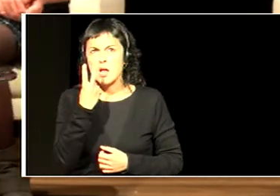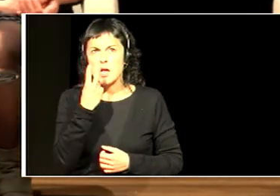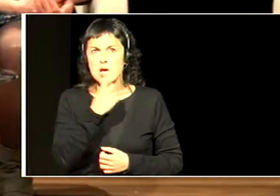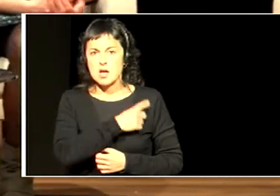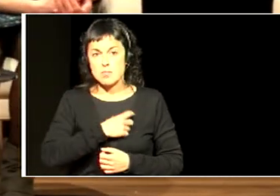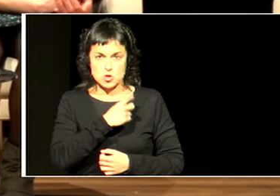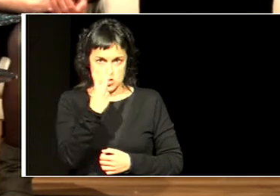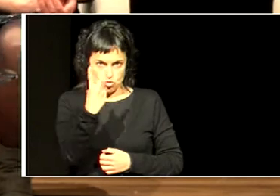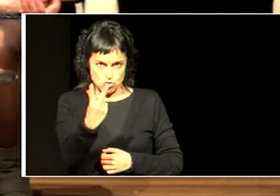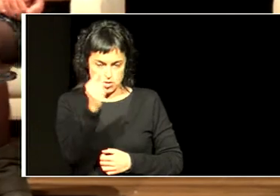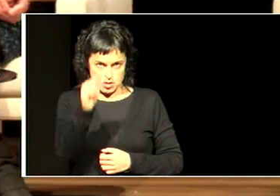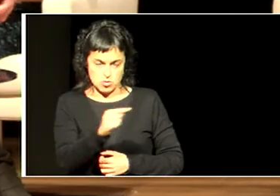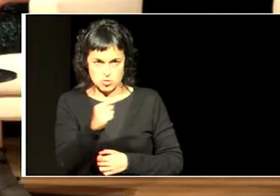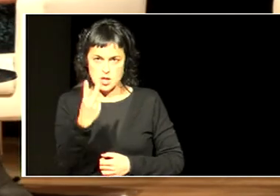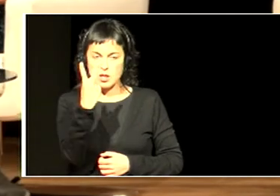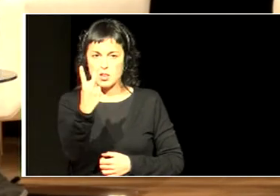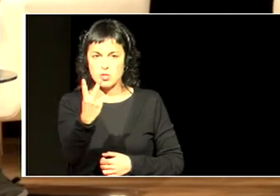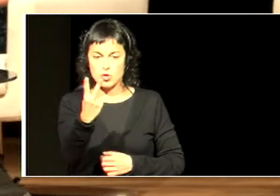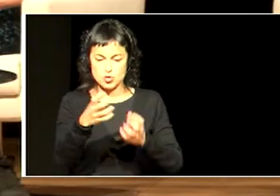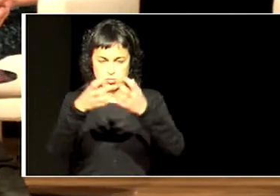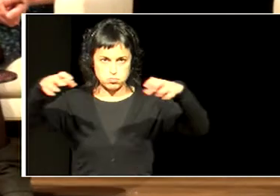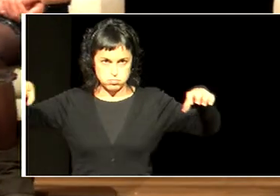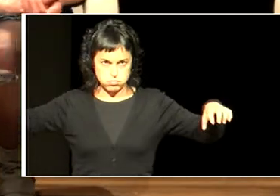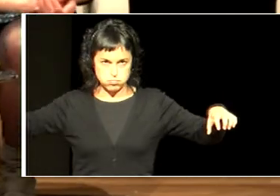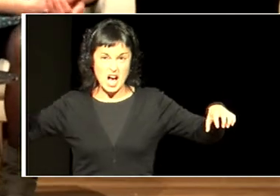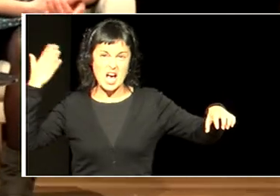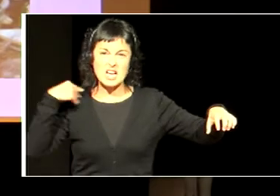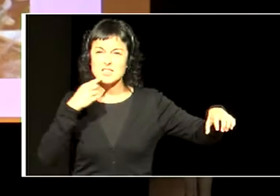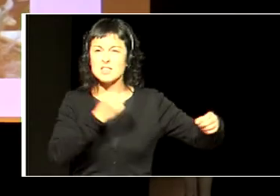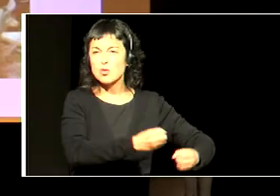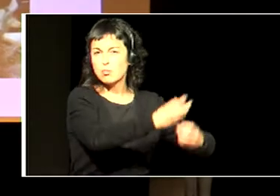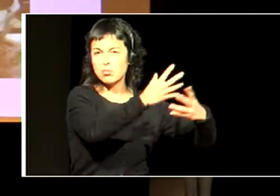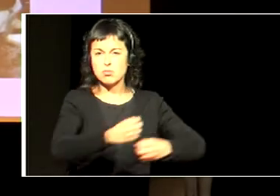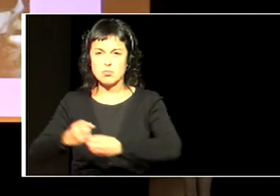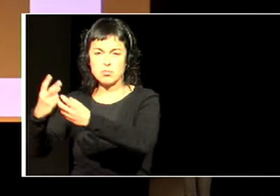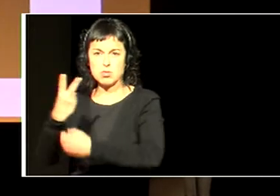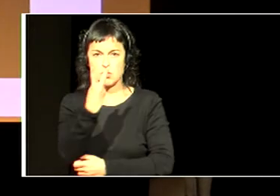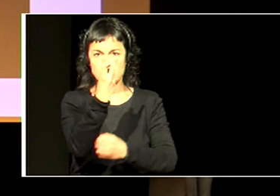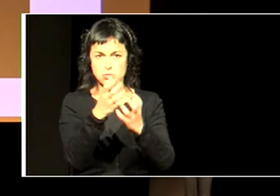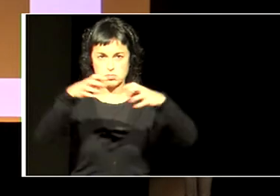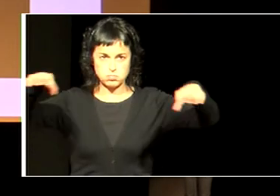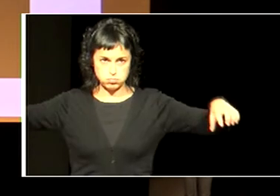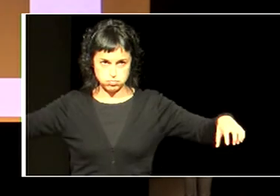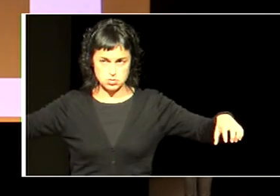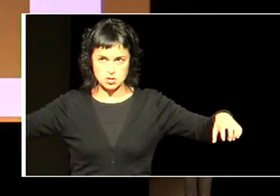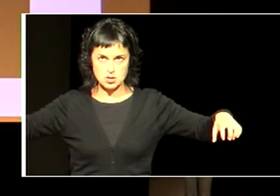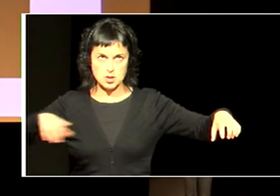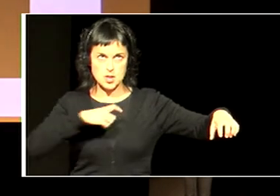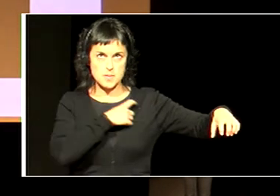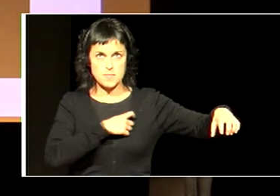bi batzorde ditugu, bi eraikuntza, Marisa gaipatu duen bezala, bi eraikuntza ditugunez, batzorde bat